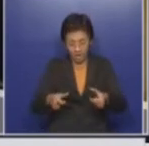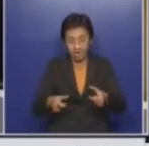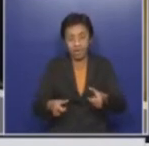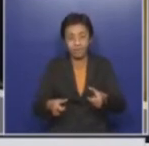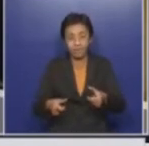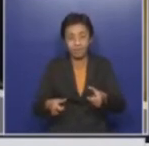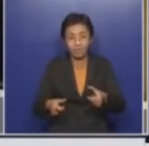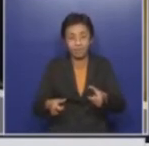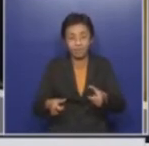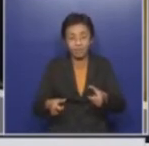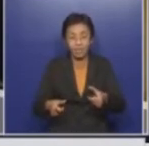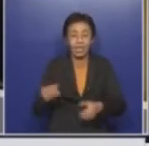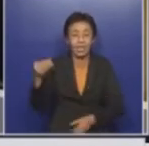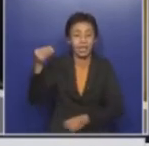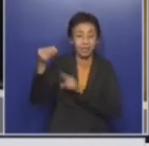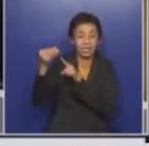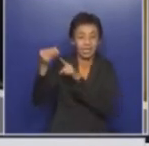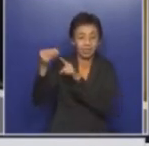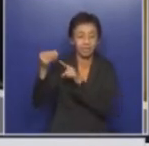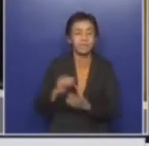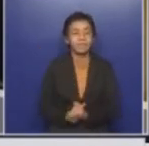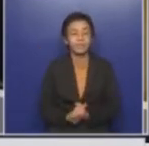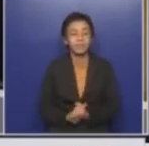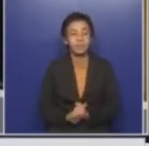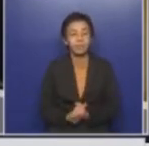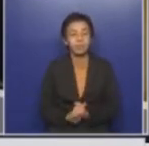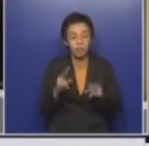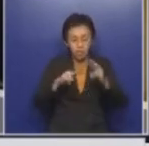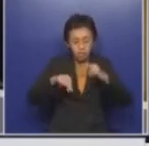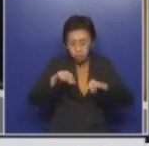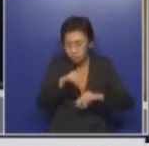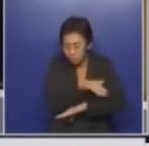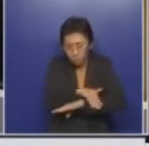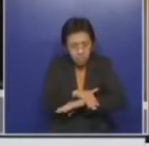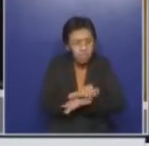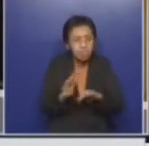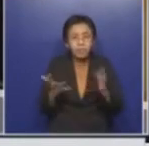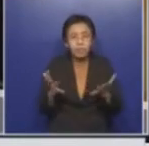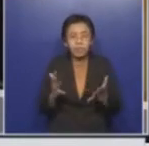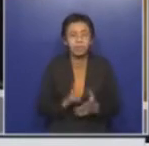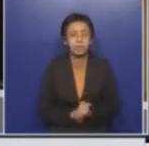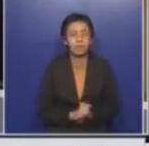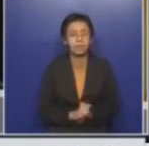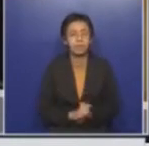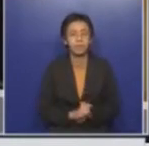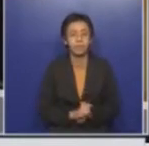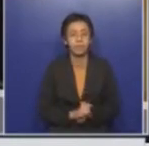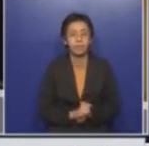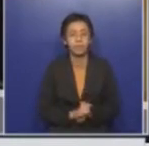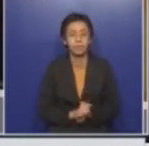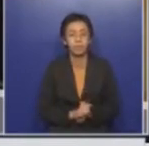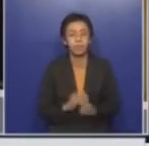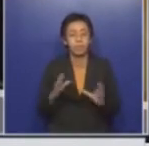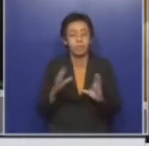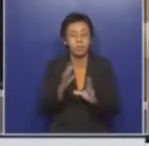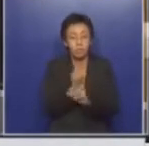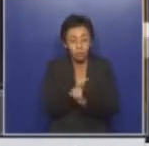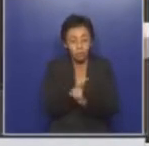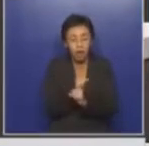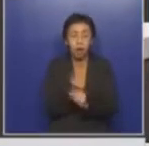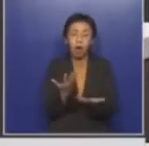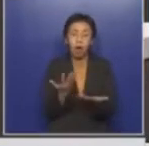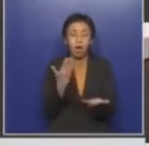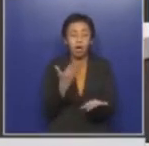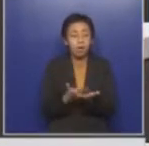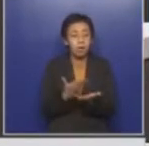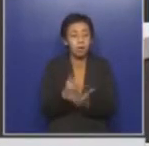ไปดูเถอะครับเรื่อง performance audit แทบจะไม่มีเลยนะครับผลที่เกิดขึ้นและ performance audit ตรงนั้นเราไม่